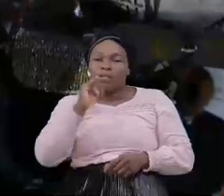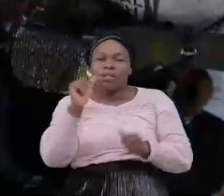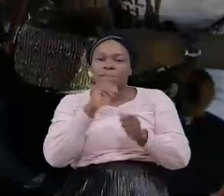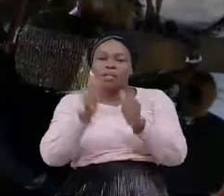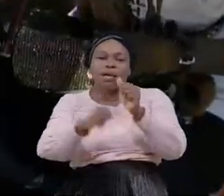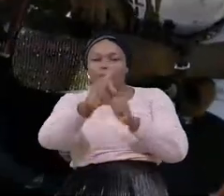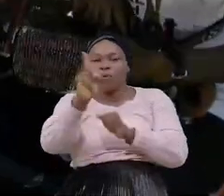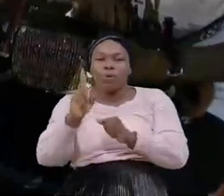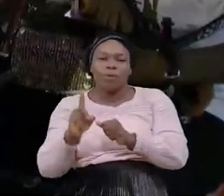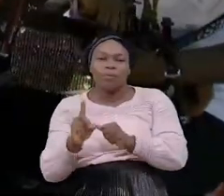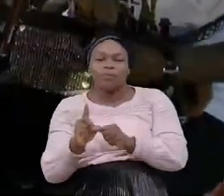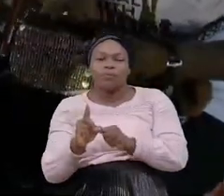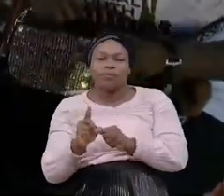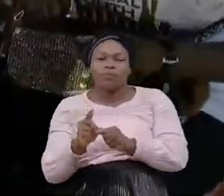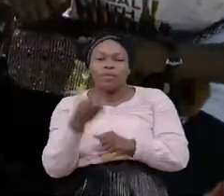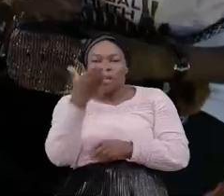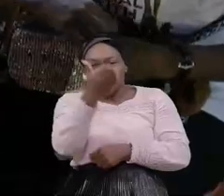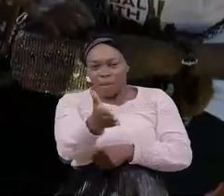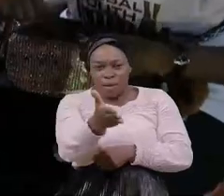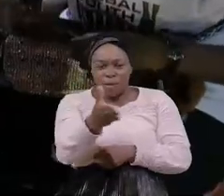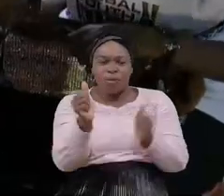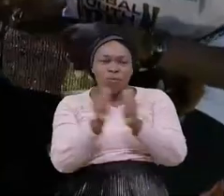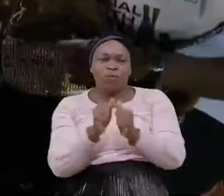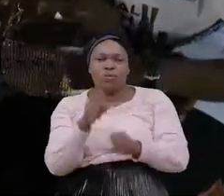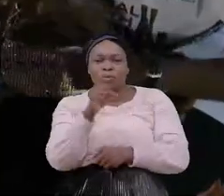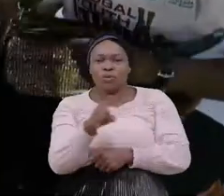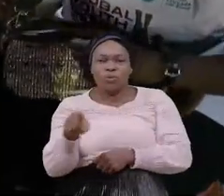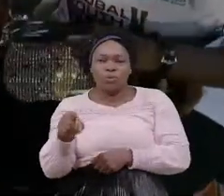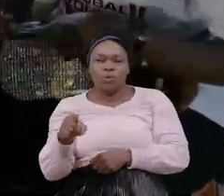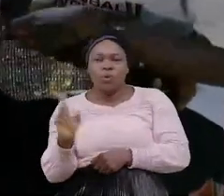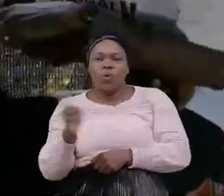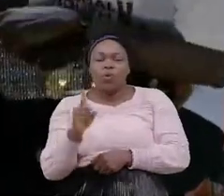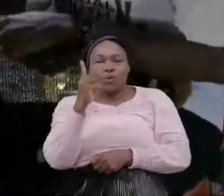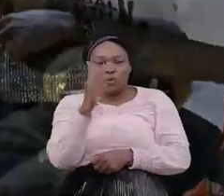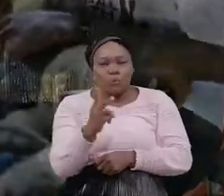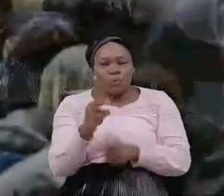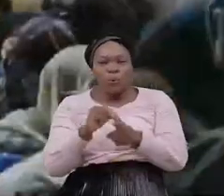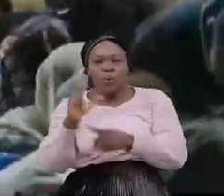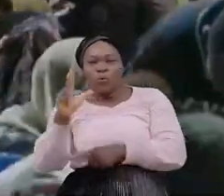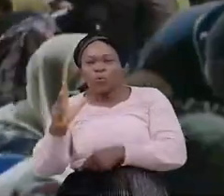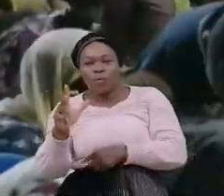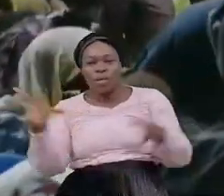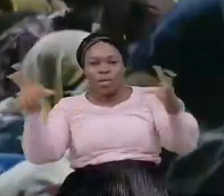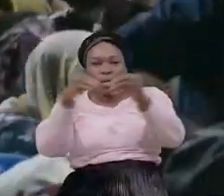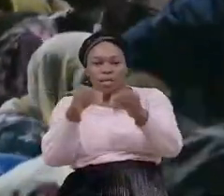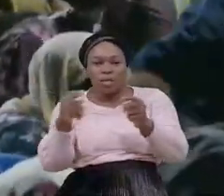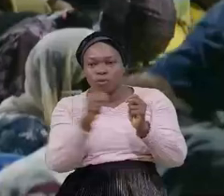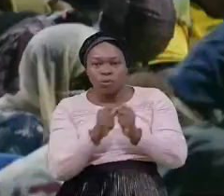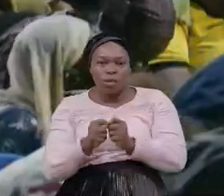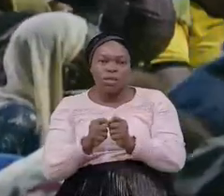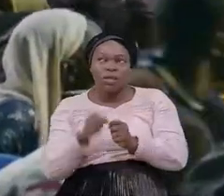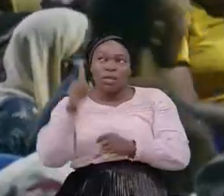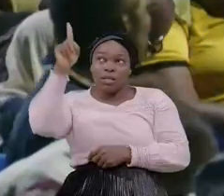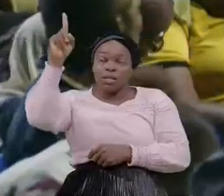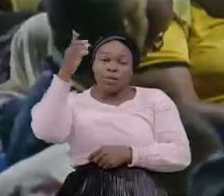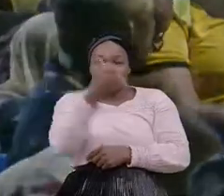présent ici, il est présent avec vous là-bas. Là où deux ou trois sont assemblés en mon nom, je suis là au